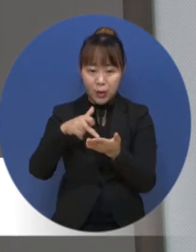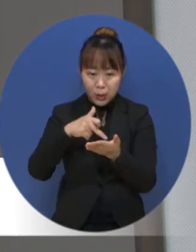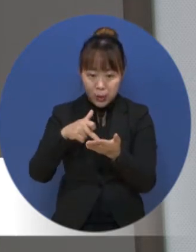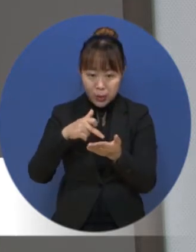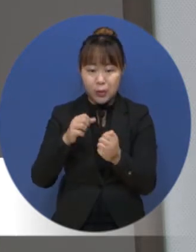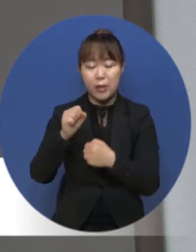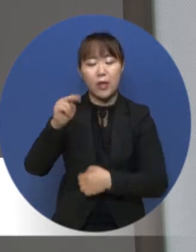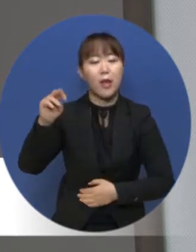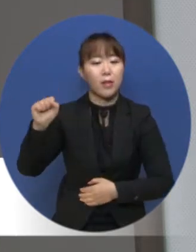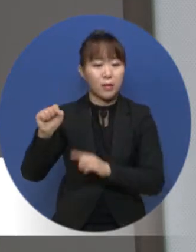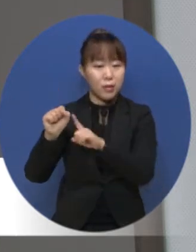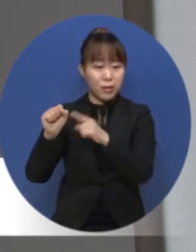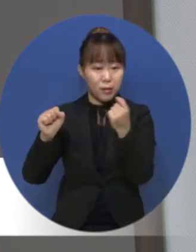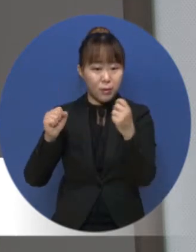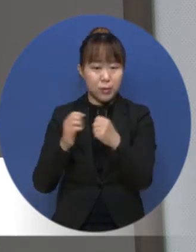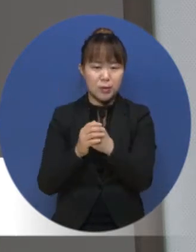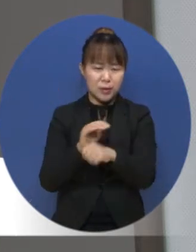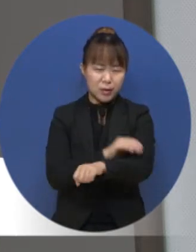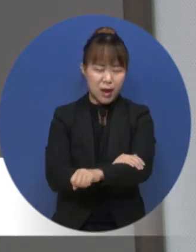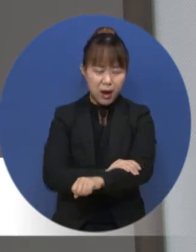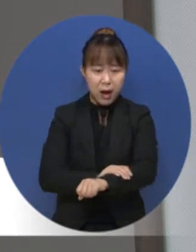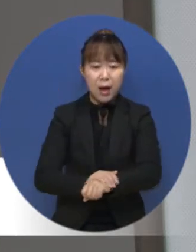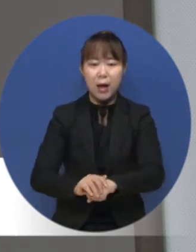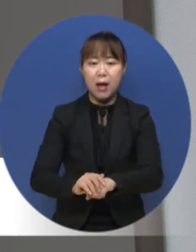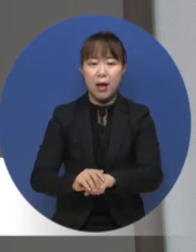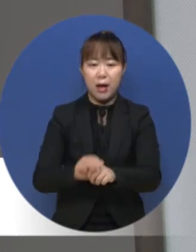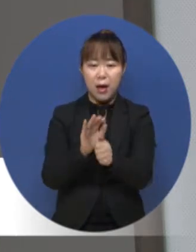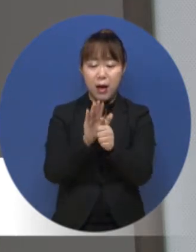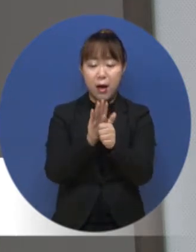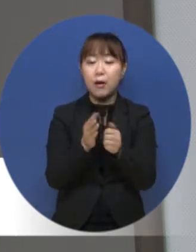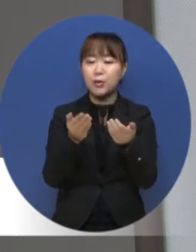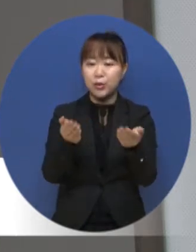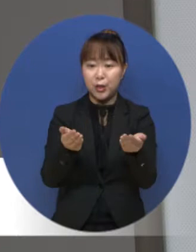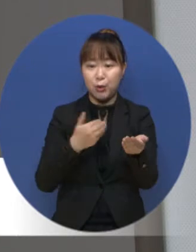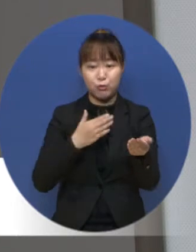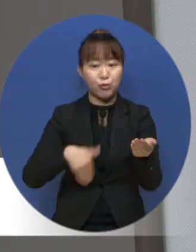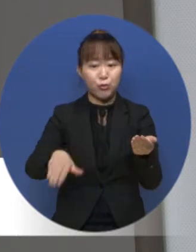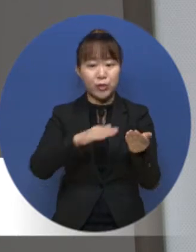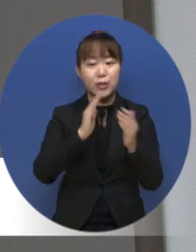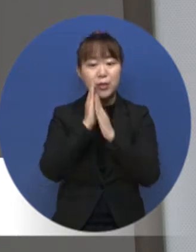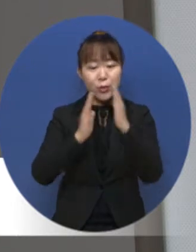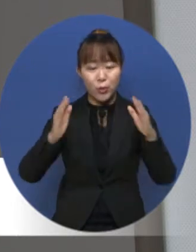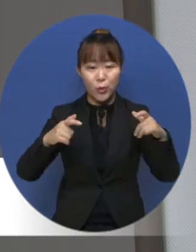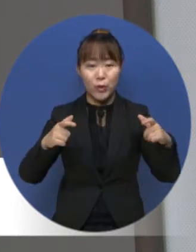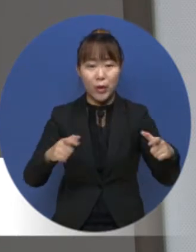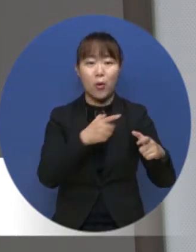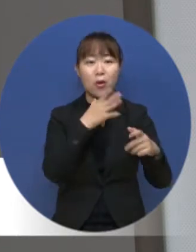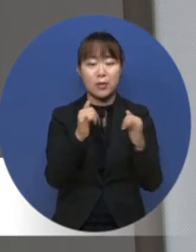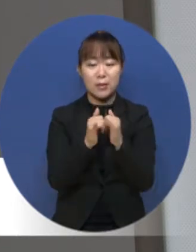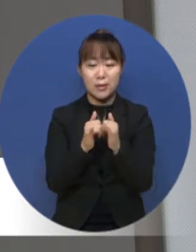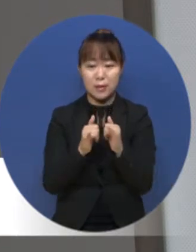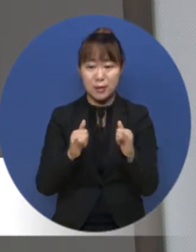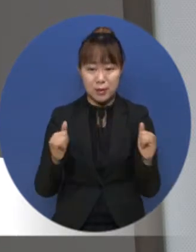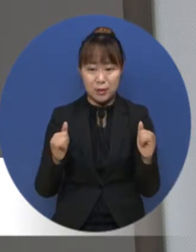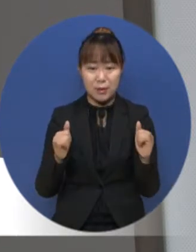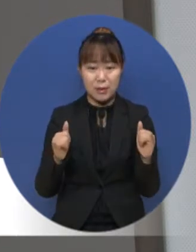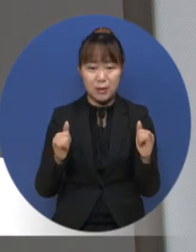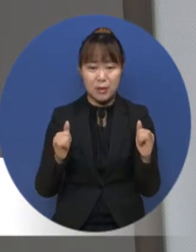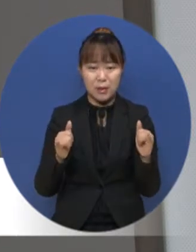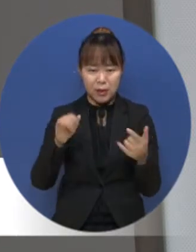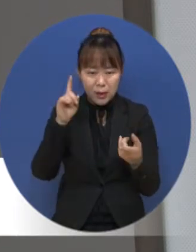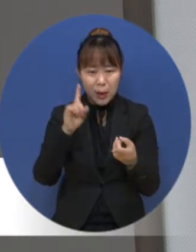카톡, SNS 이런 거를 잘 하시게 해드리는 게 우리 서초구의 어르신들을